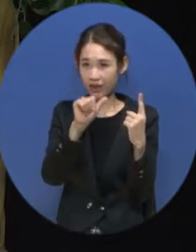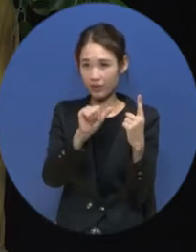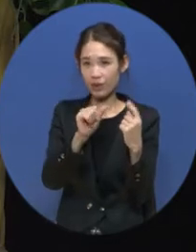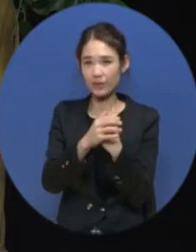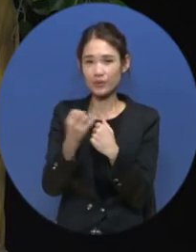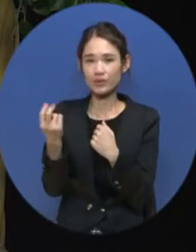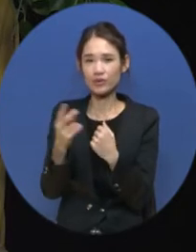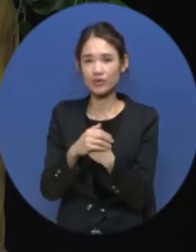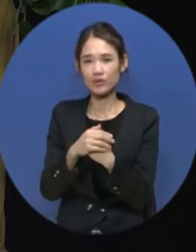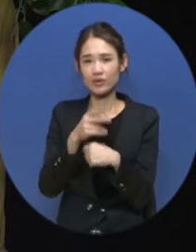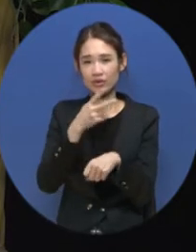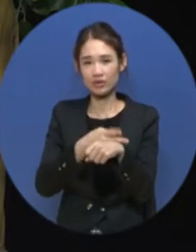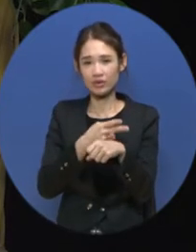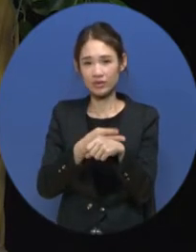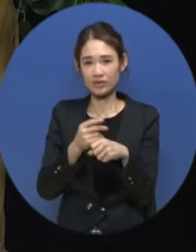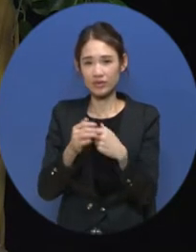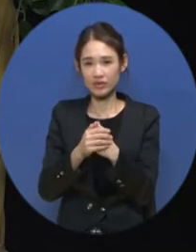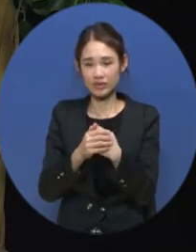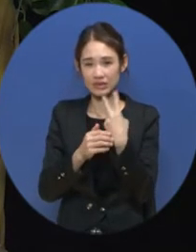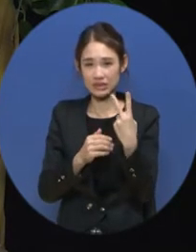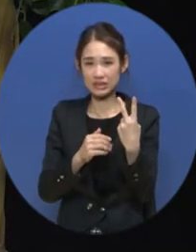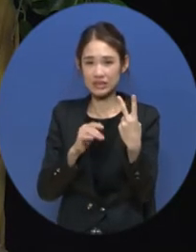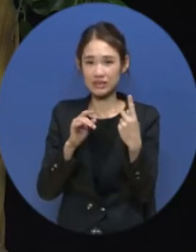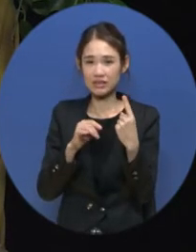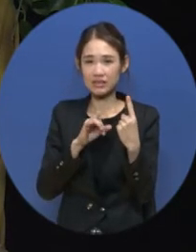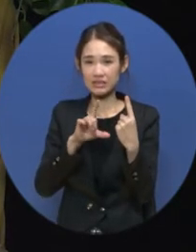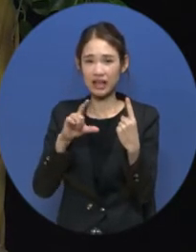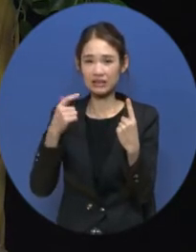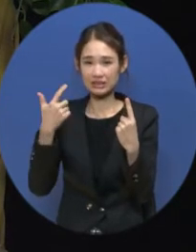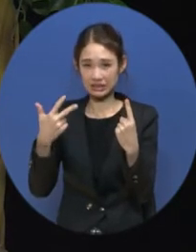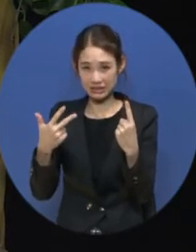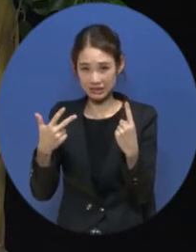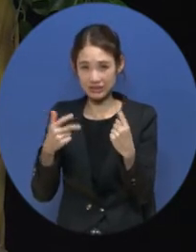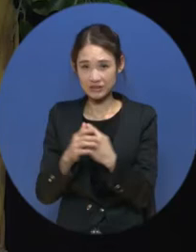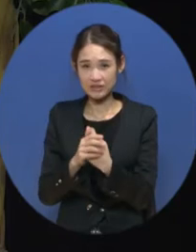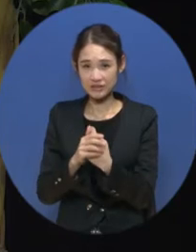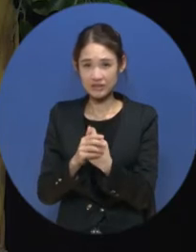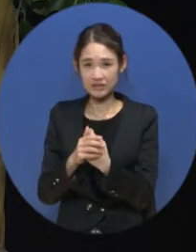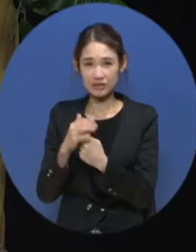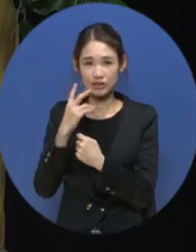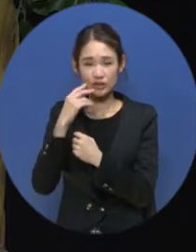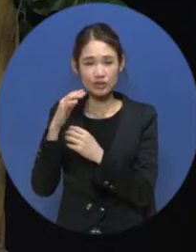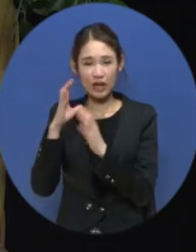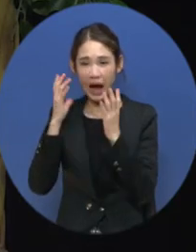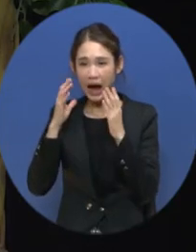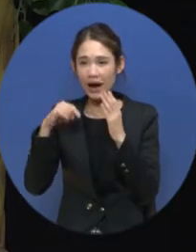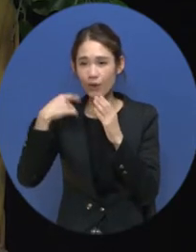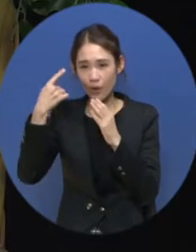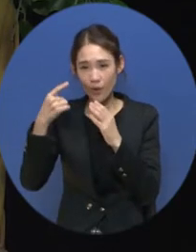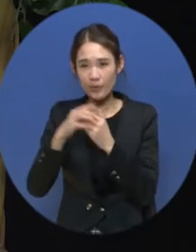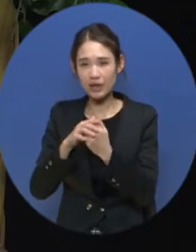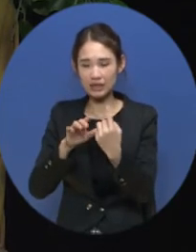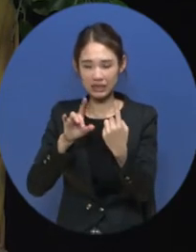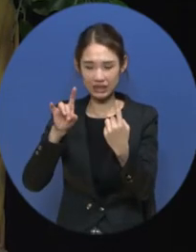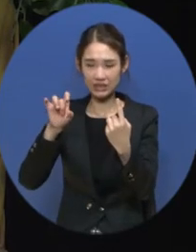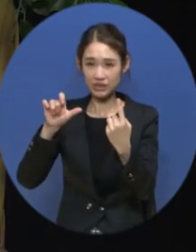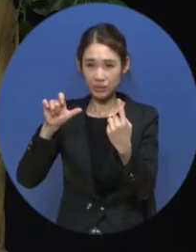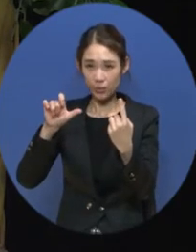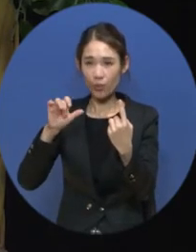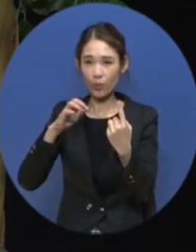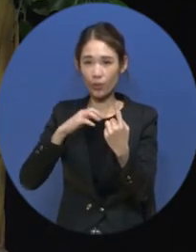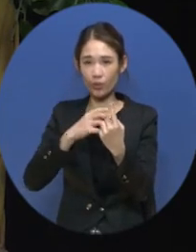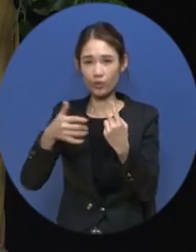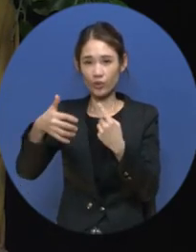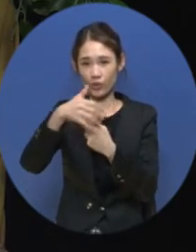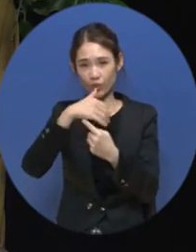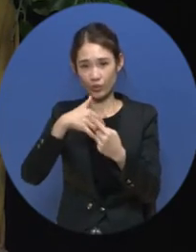그다음에 이제 2세는 1대 7. 그다음에 그다음에 유아로 넘어가면 1대 15, 또 만 5세는 1대